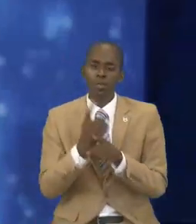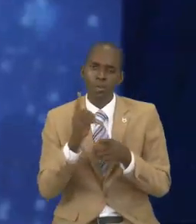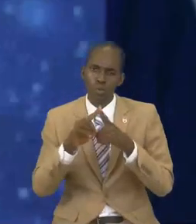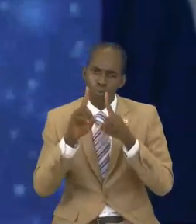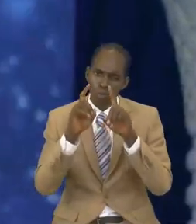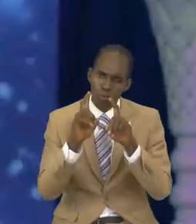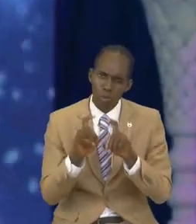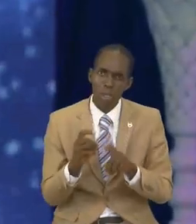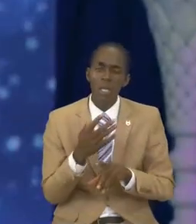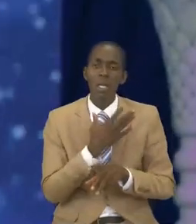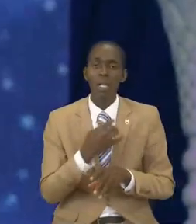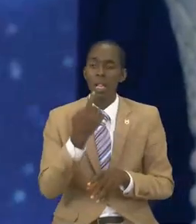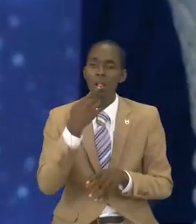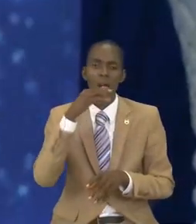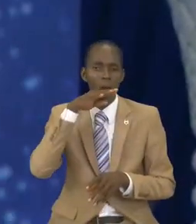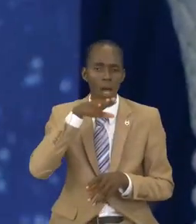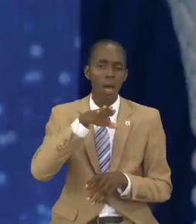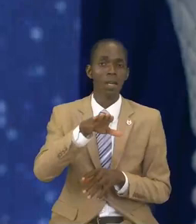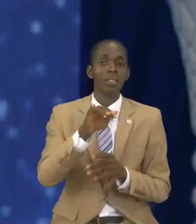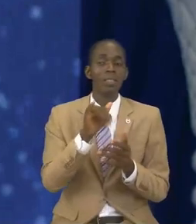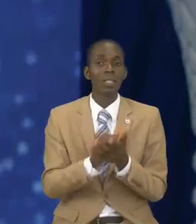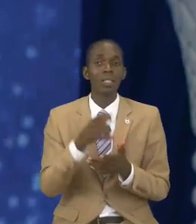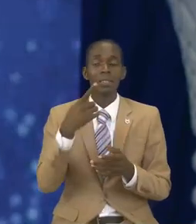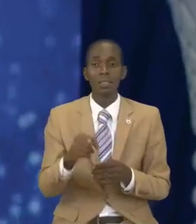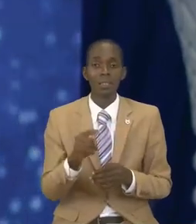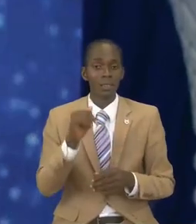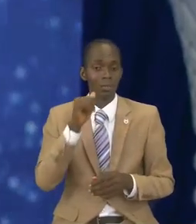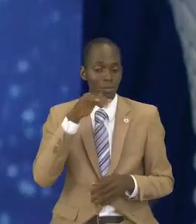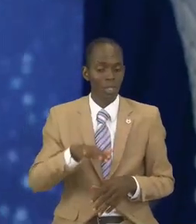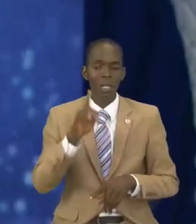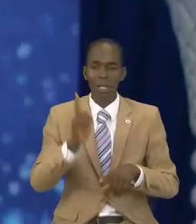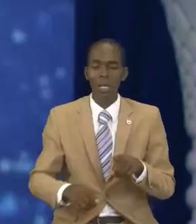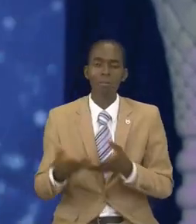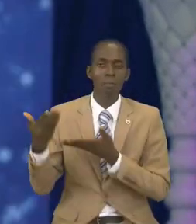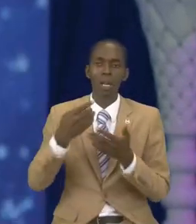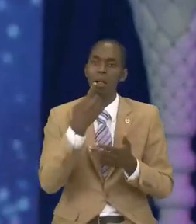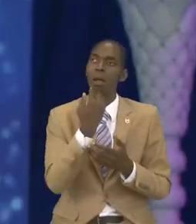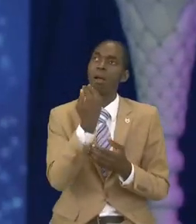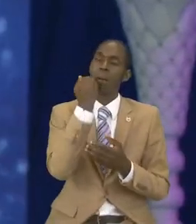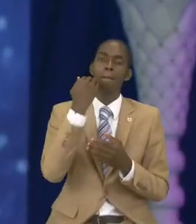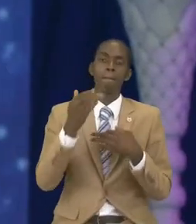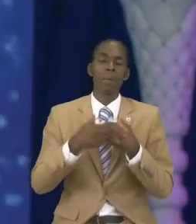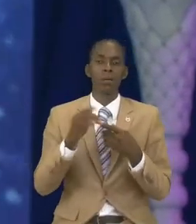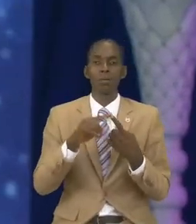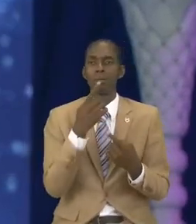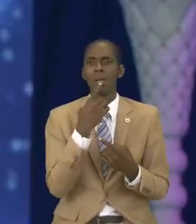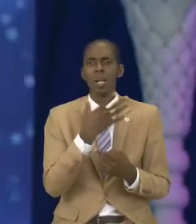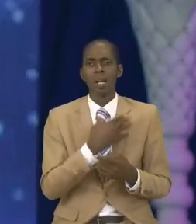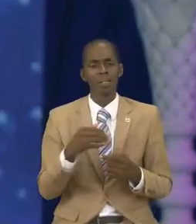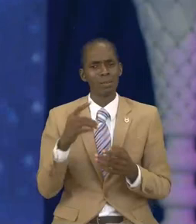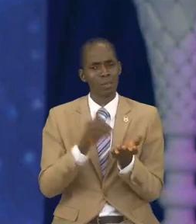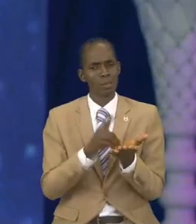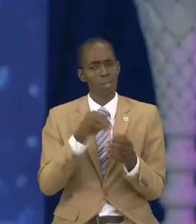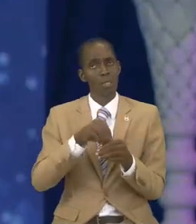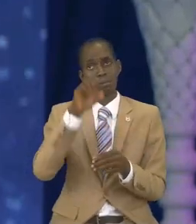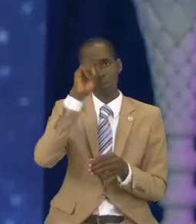l'enfant et la langue était au dehors. Elle ne pouvait même plus ramener la langue dedans. Et le docteur en Afrique du Sud dit, mais ça,